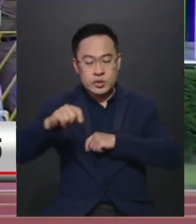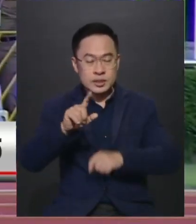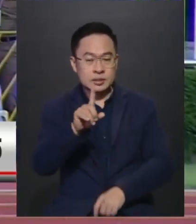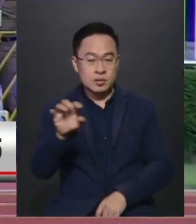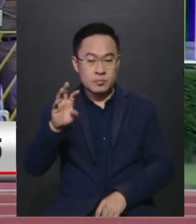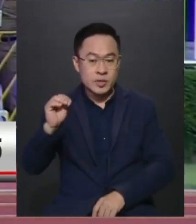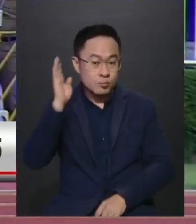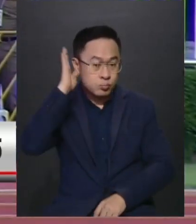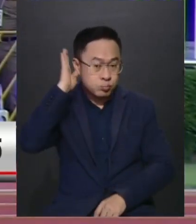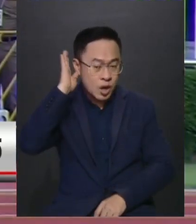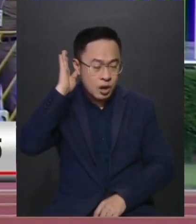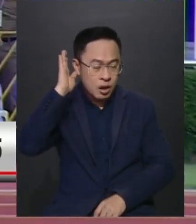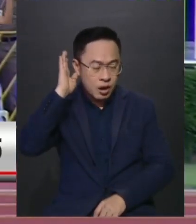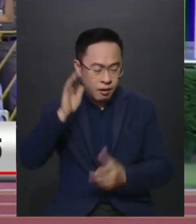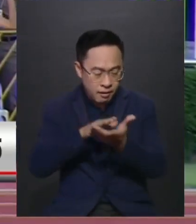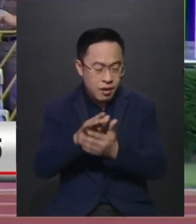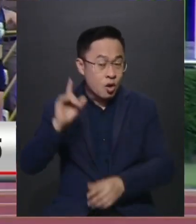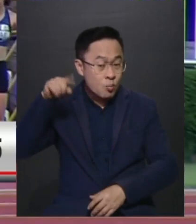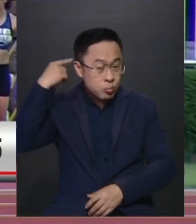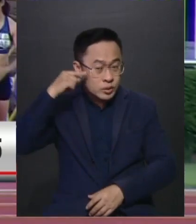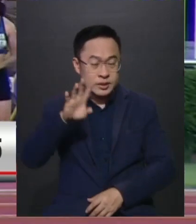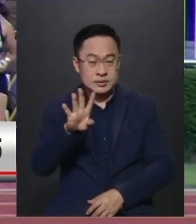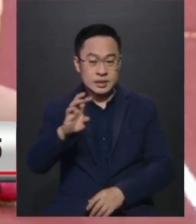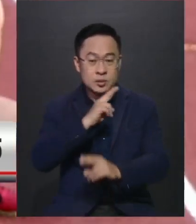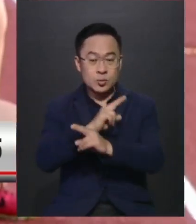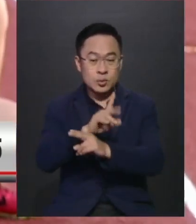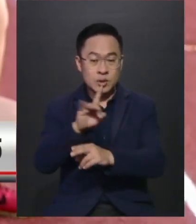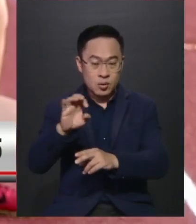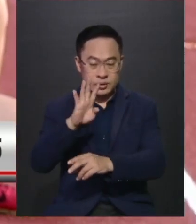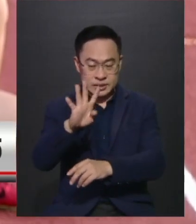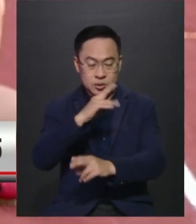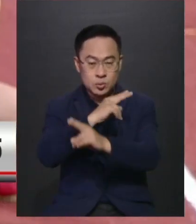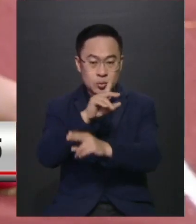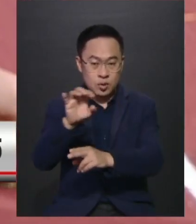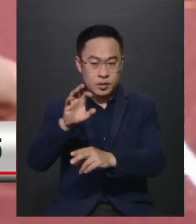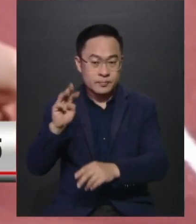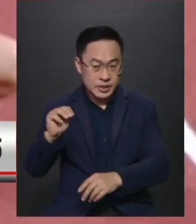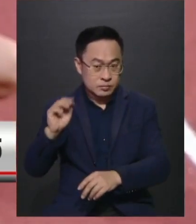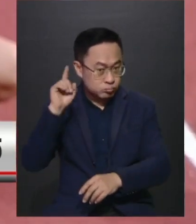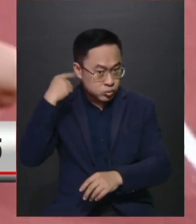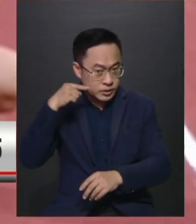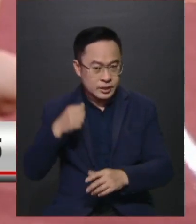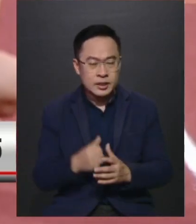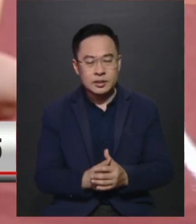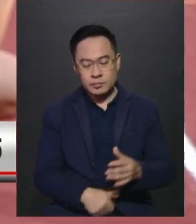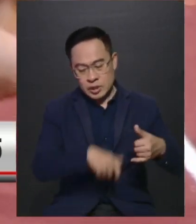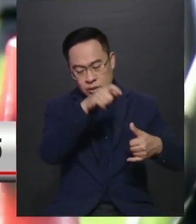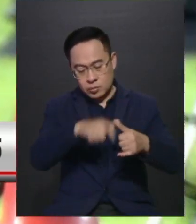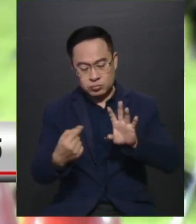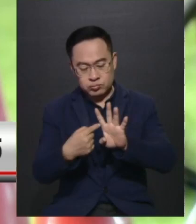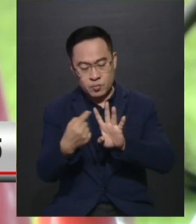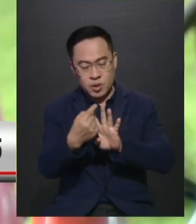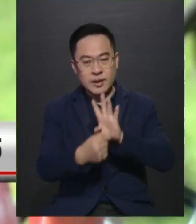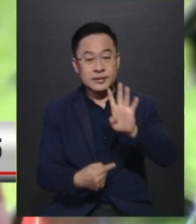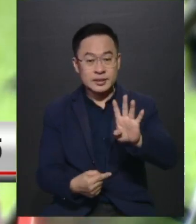ซึ่ง4คูณ100เมตรหญิงไทยเนี่ยนะคะไม้1เนี่ยคือสุภาวรรณทิปัตไม้2สุภานิชภูลเกิดไม้